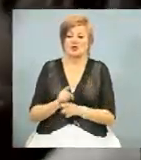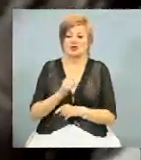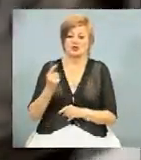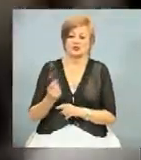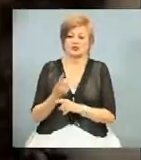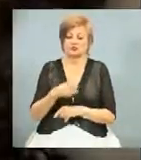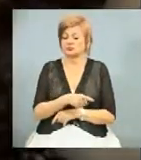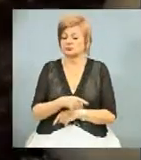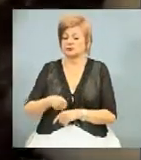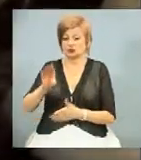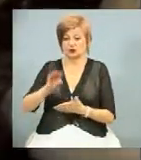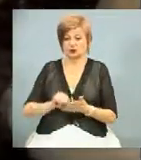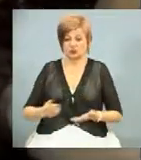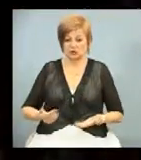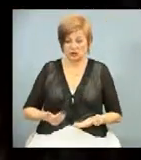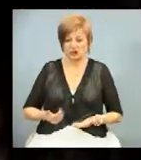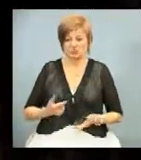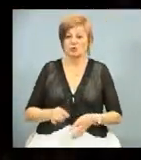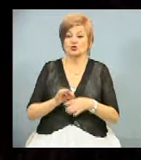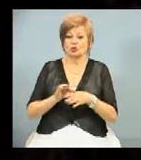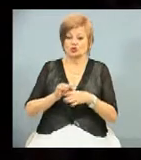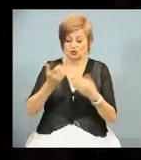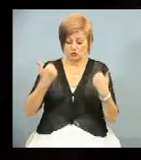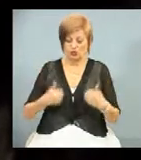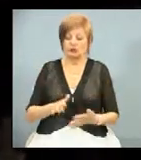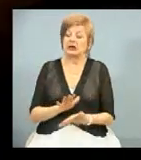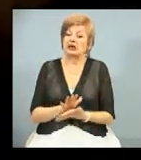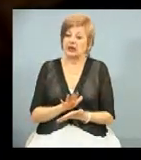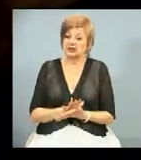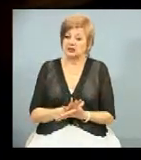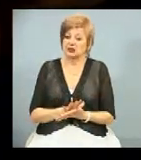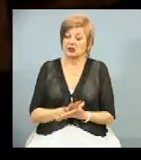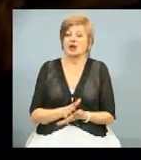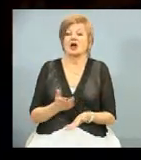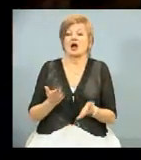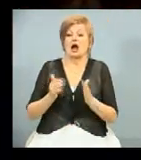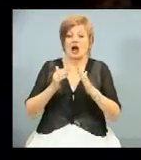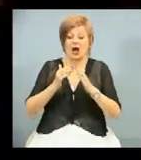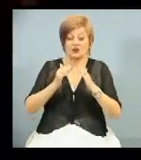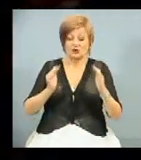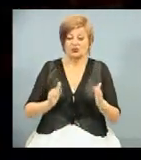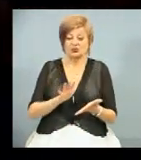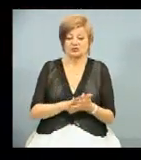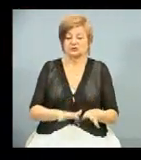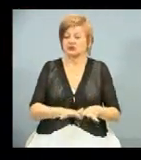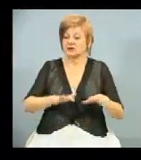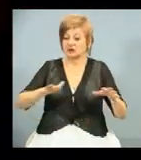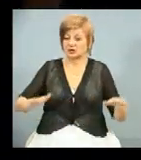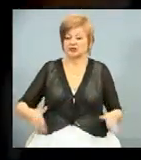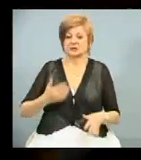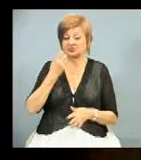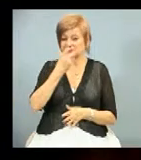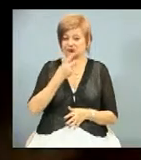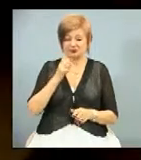разів впродовж всього життя, тому шкіра людей була довгий час брудною. У житлах накопичувалось багато сміття та стояв